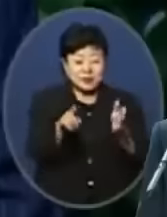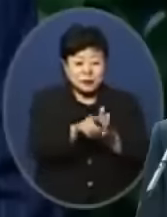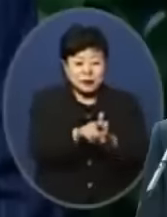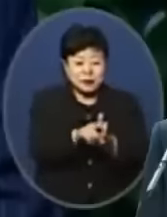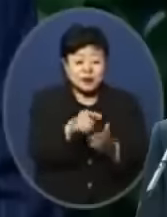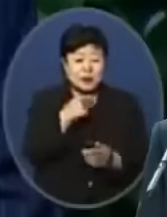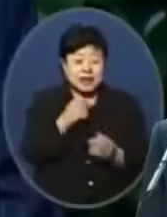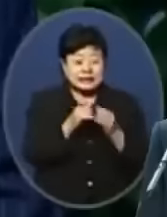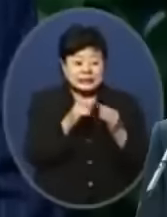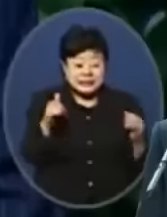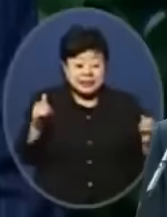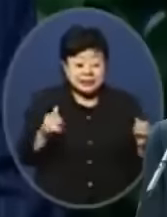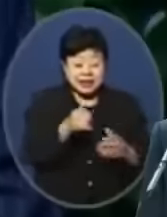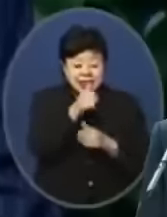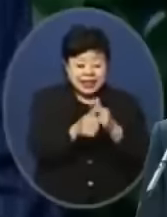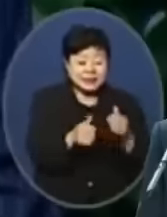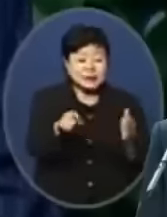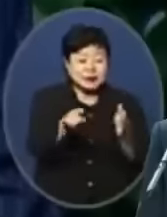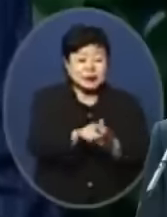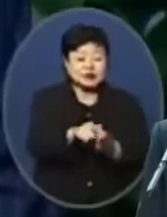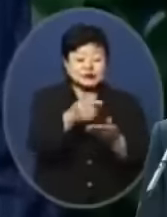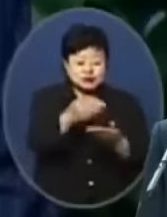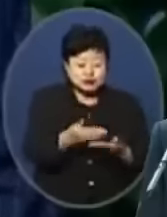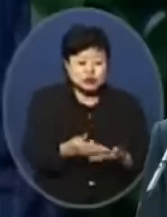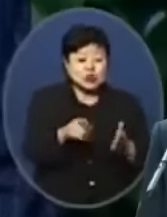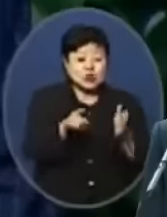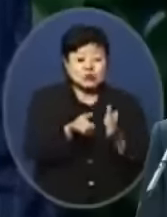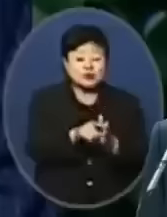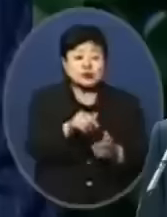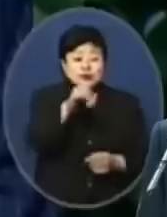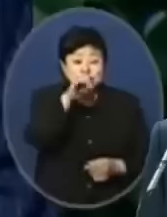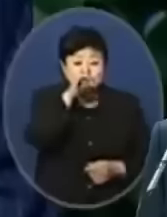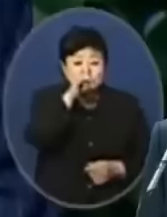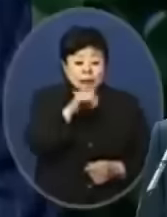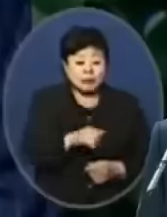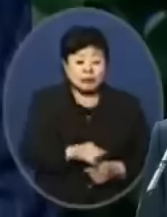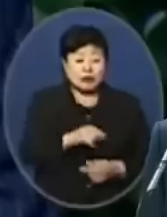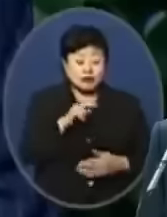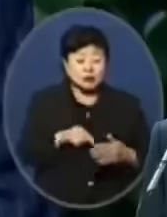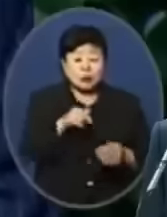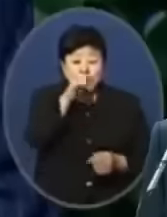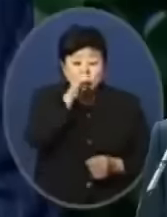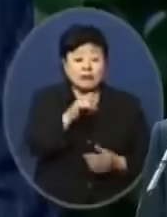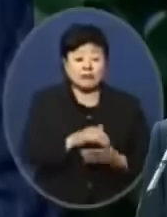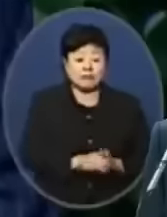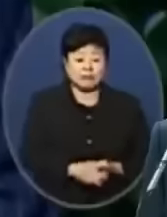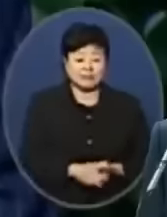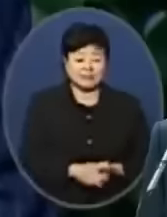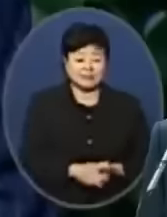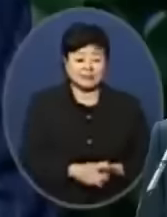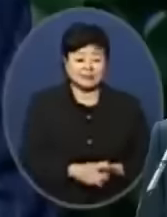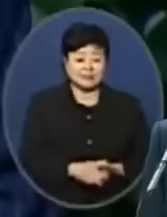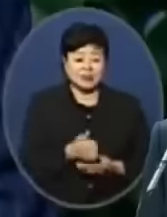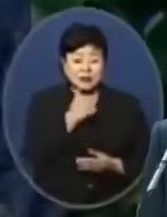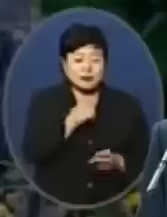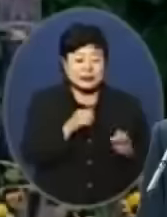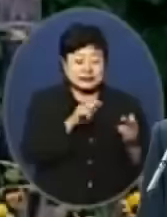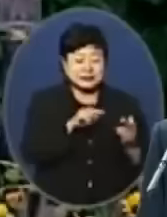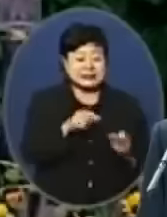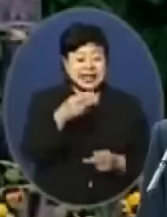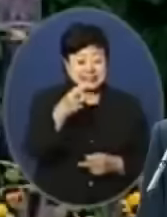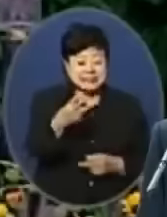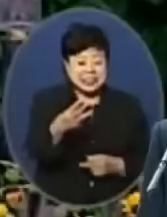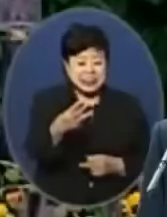믿기를 원하시는 사람은 하나님 믿음을 주셔서 그 믿음이 그 속에 있는 것입니다. 로마서 12장 3절에